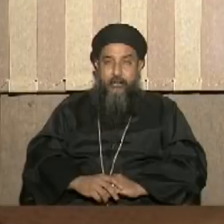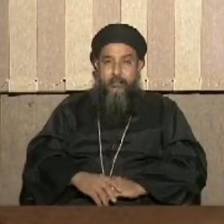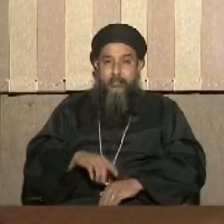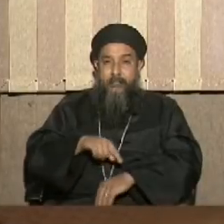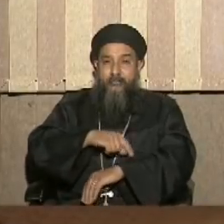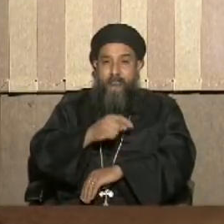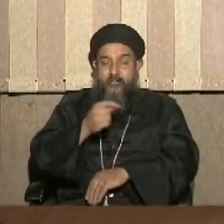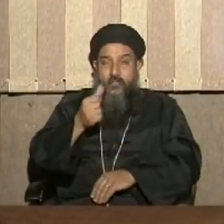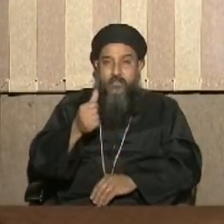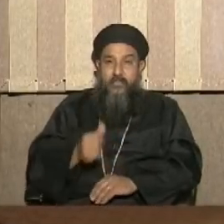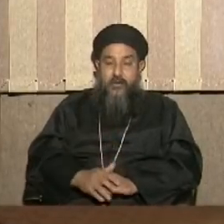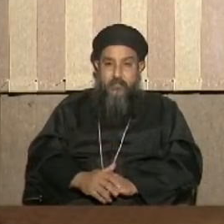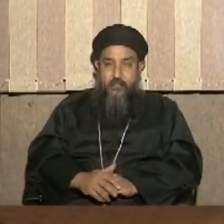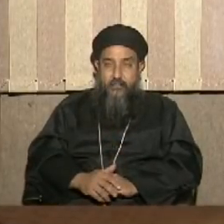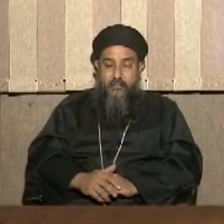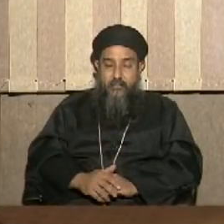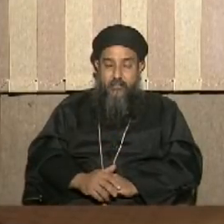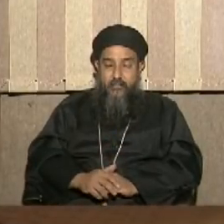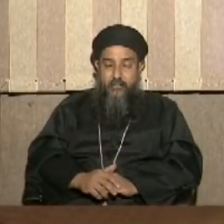بعد شوية صغيرة